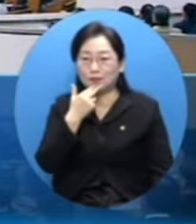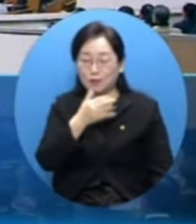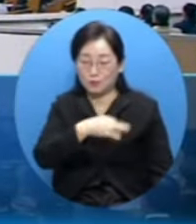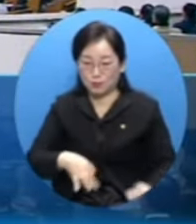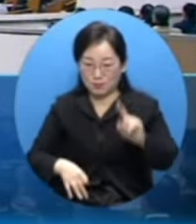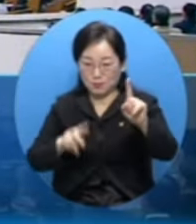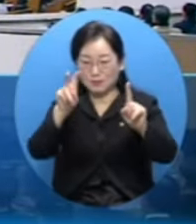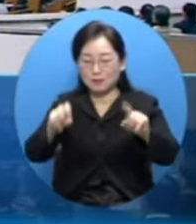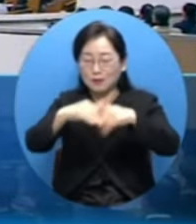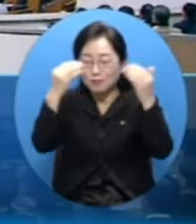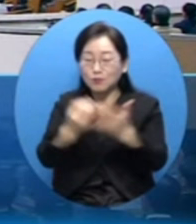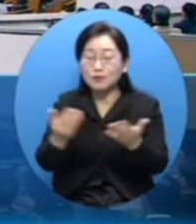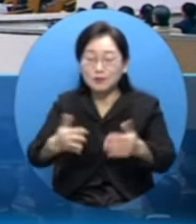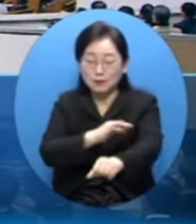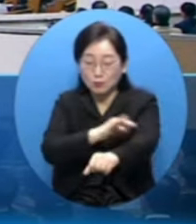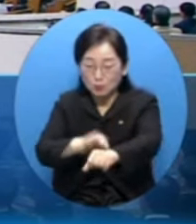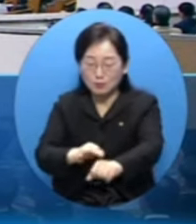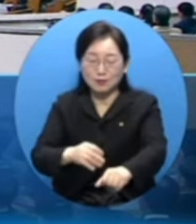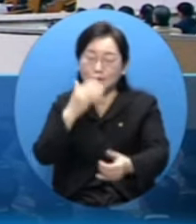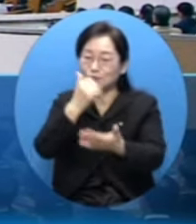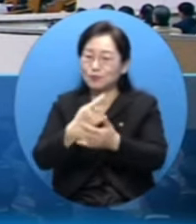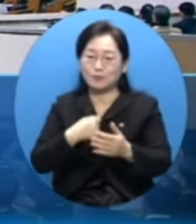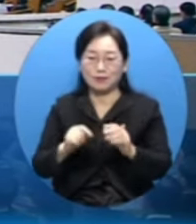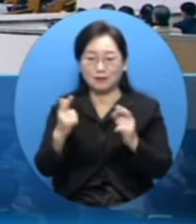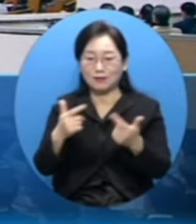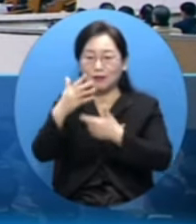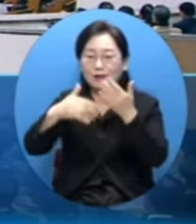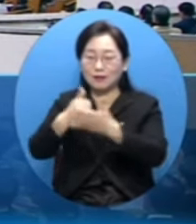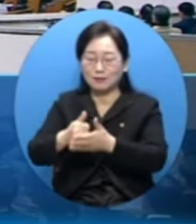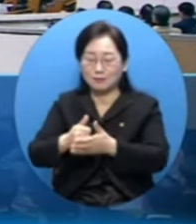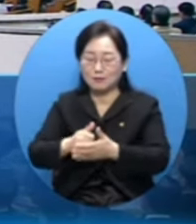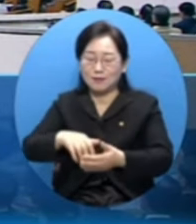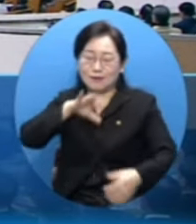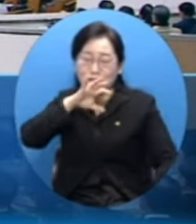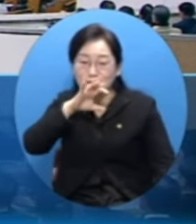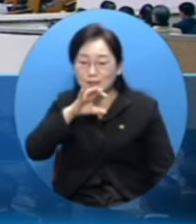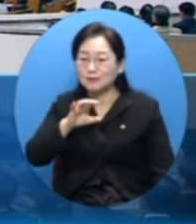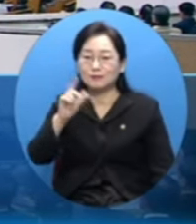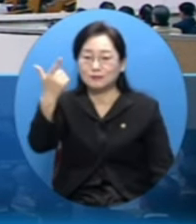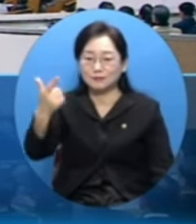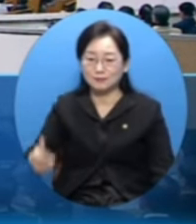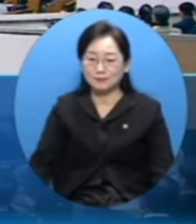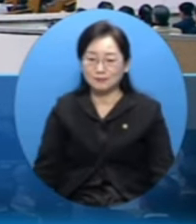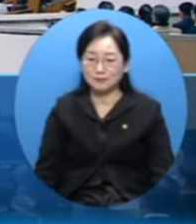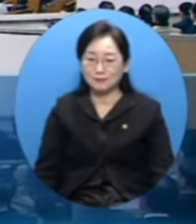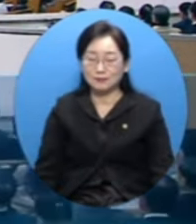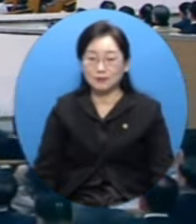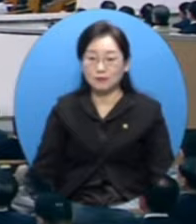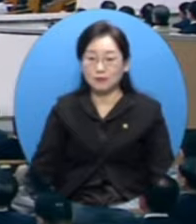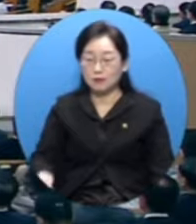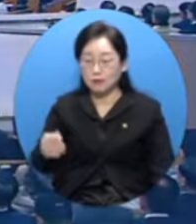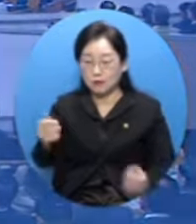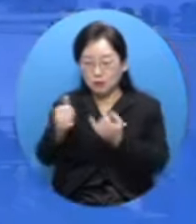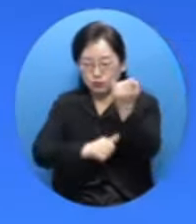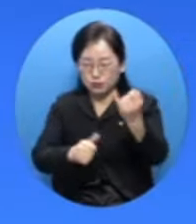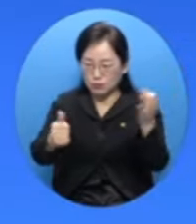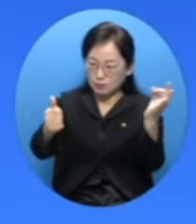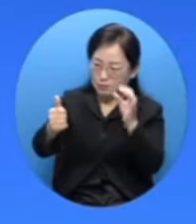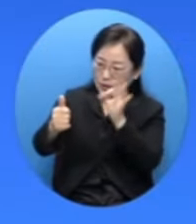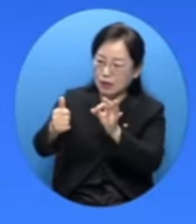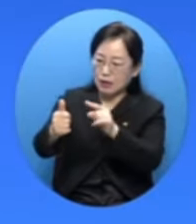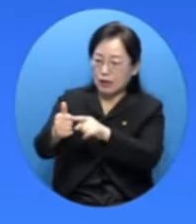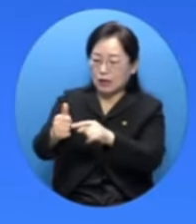이 모든 일에 욥이 범죄하지 아니하고 하나님을 향하여 원망하지 아니하니라. 부인이라 보니까 너무나 처참한